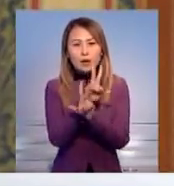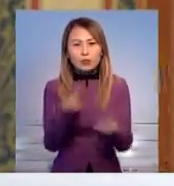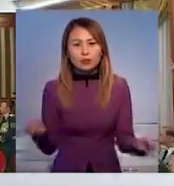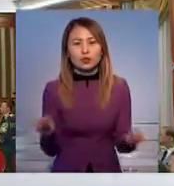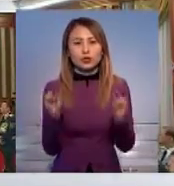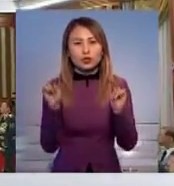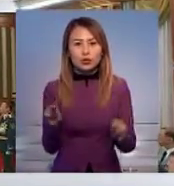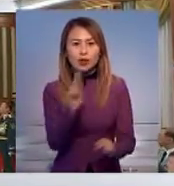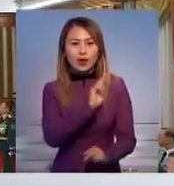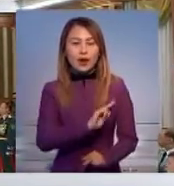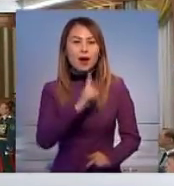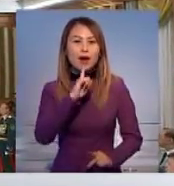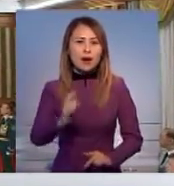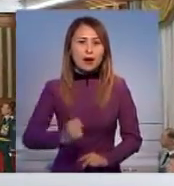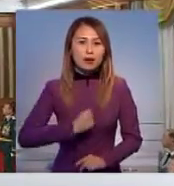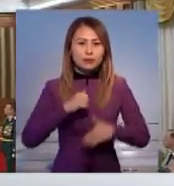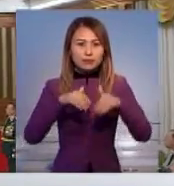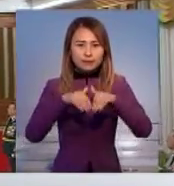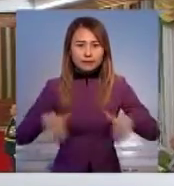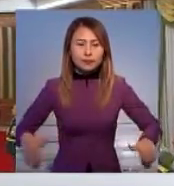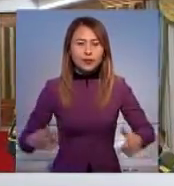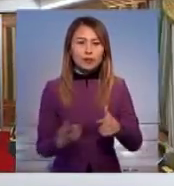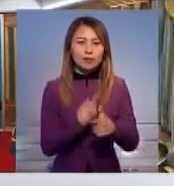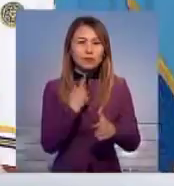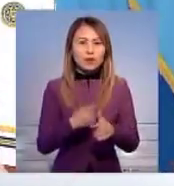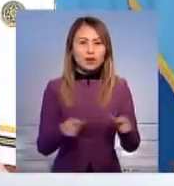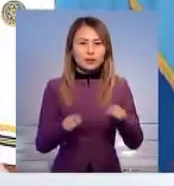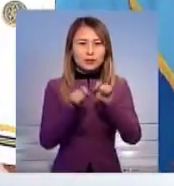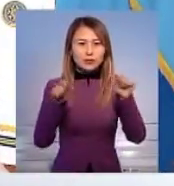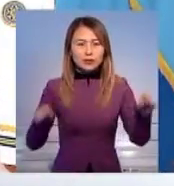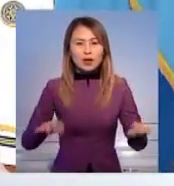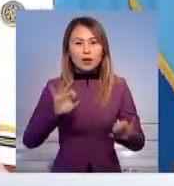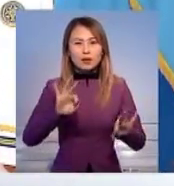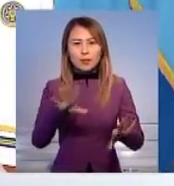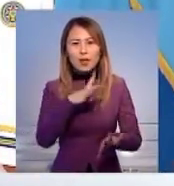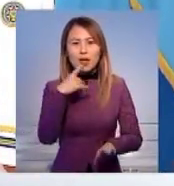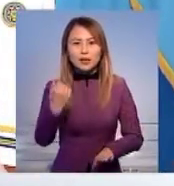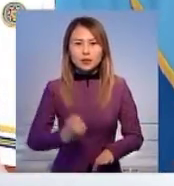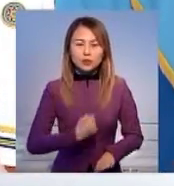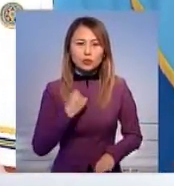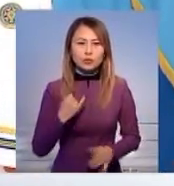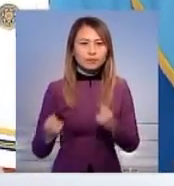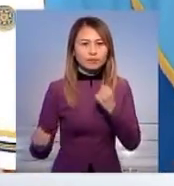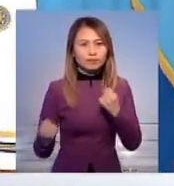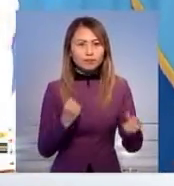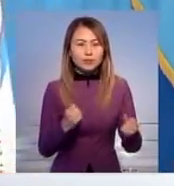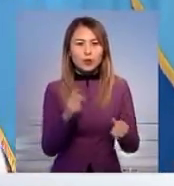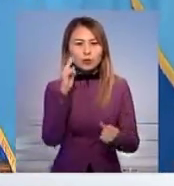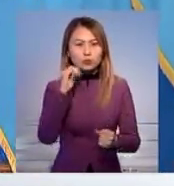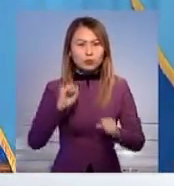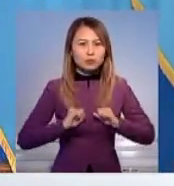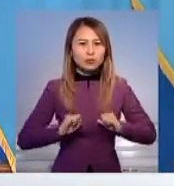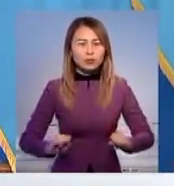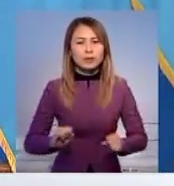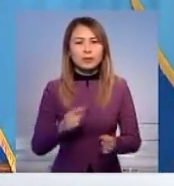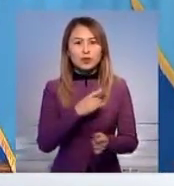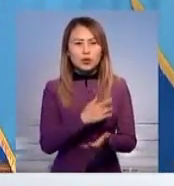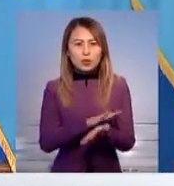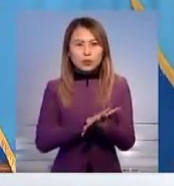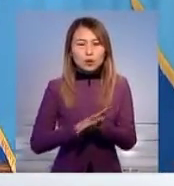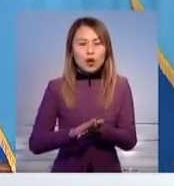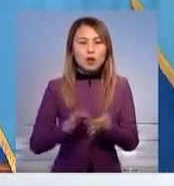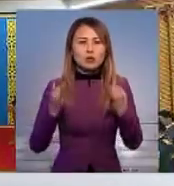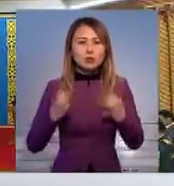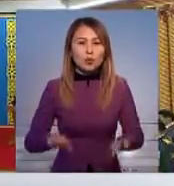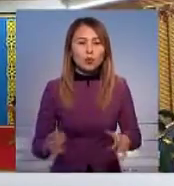аманатқа адал айбынды армиямызды жасақтағанымызды атап өтті. Бүгінде әскери әлеует нығайып келеді, ал ер жүрек сарбаздар қастерлі